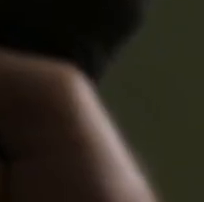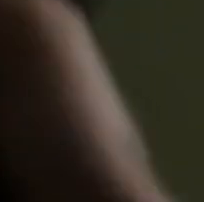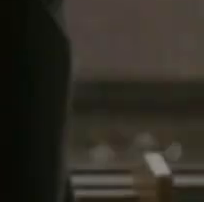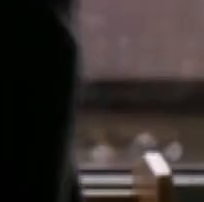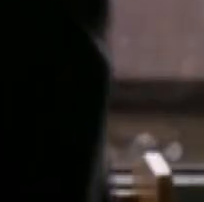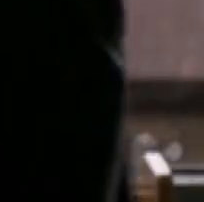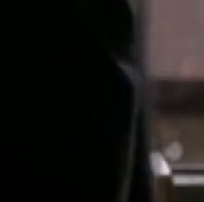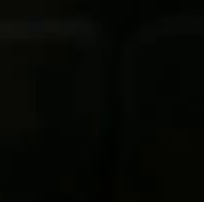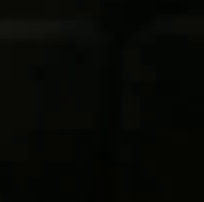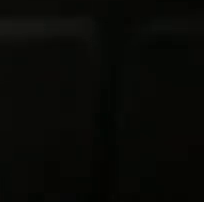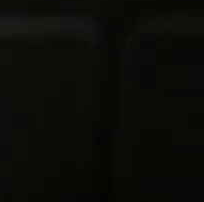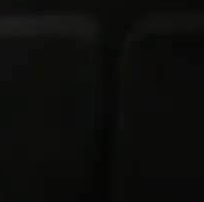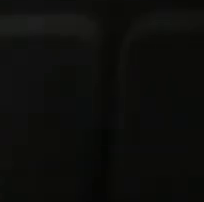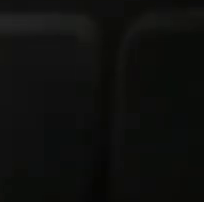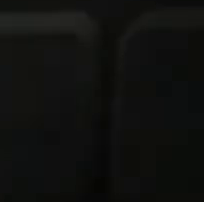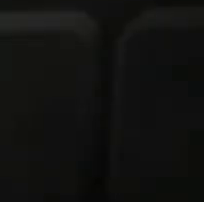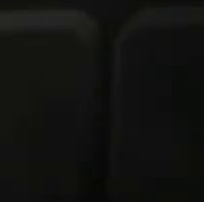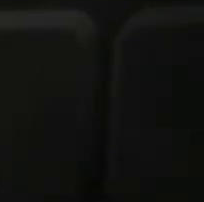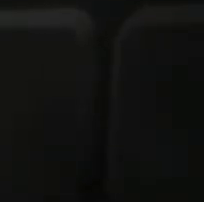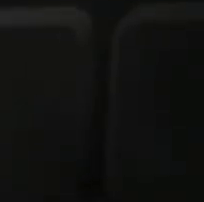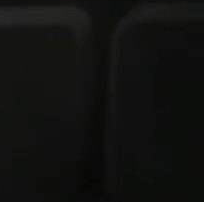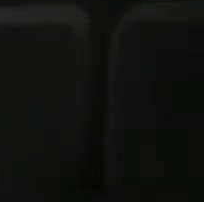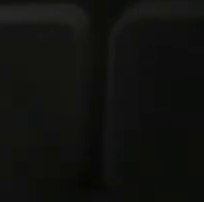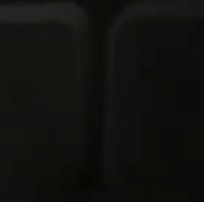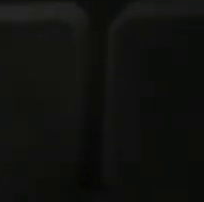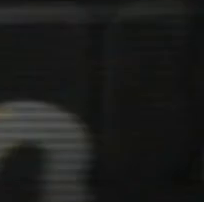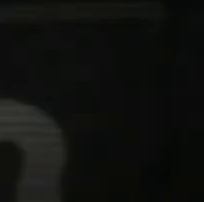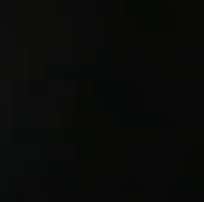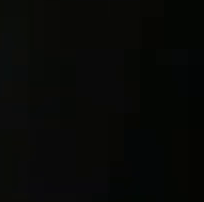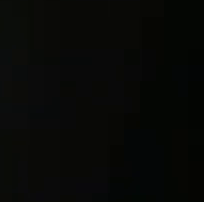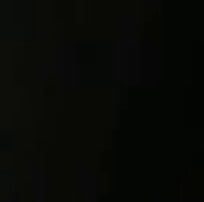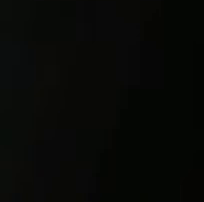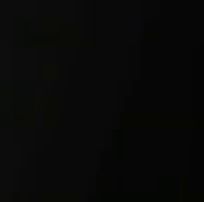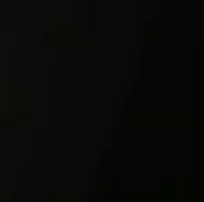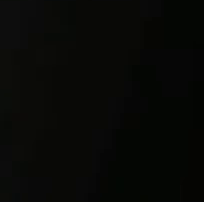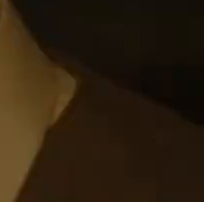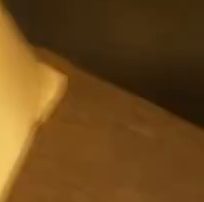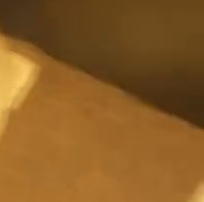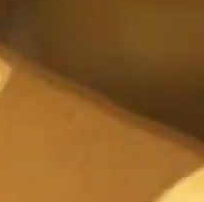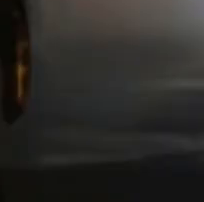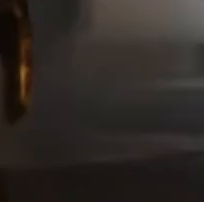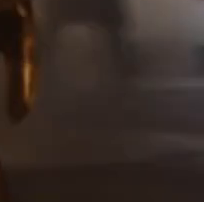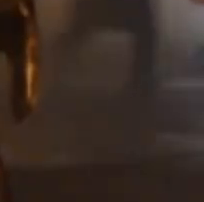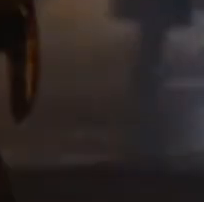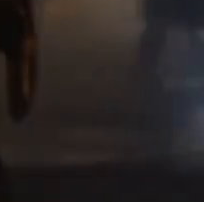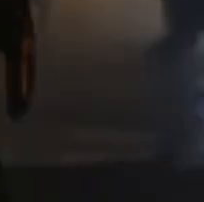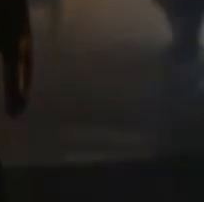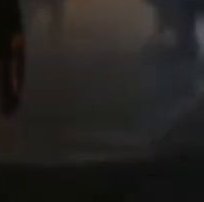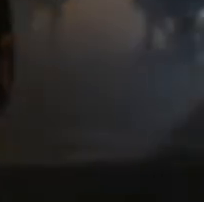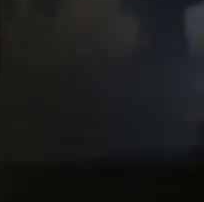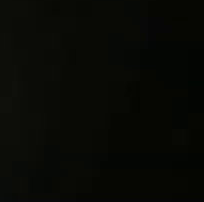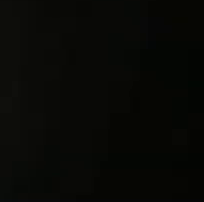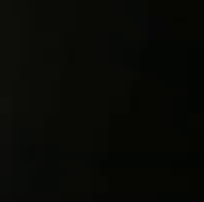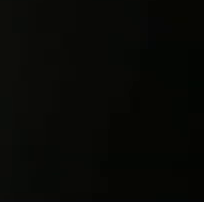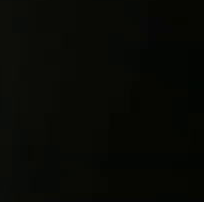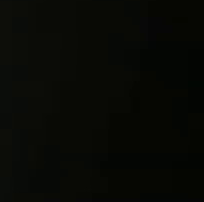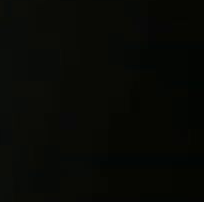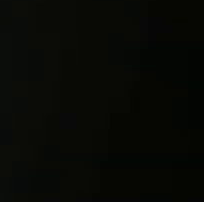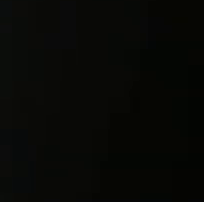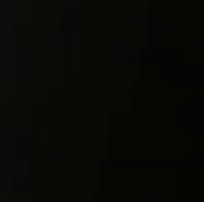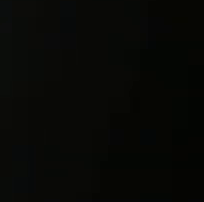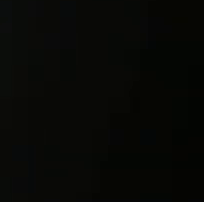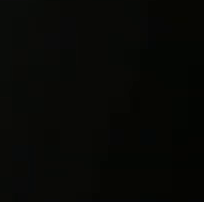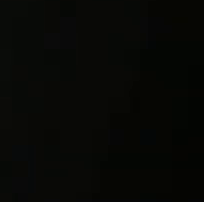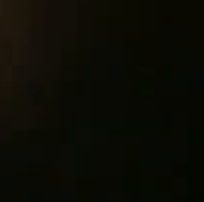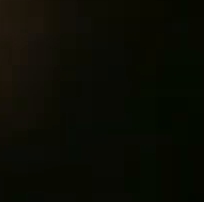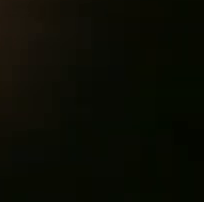მეღობები. ნახეთ. ყოველ ორ შაბათს და სამშაბათს 20 საათზე ბედნიერ ცხოვრებას გისურვებთ. რა? NBC-ს